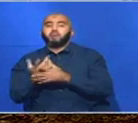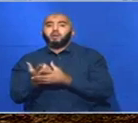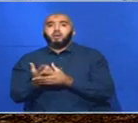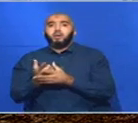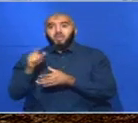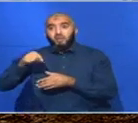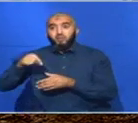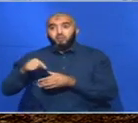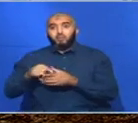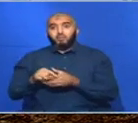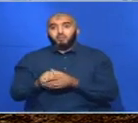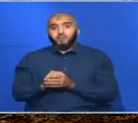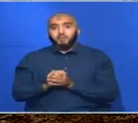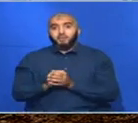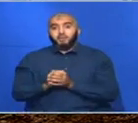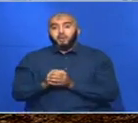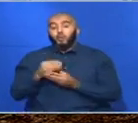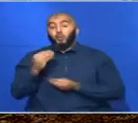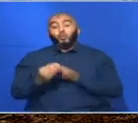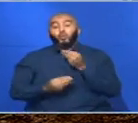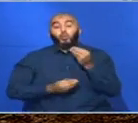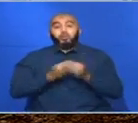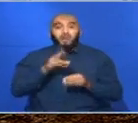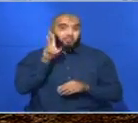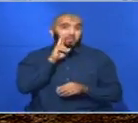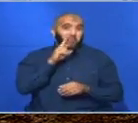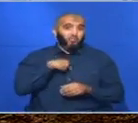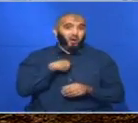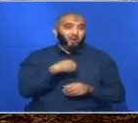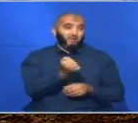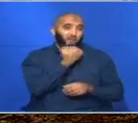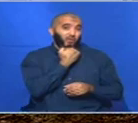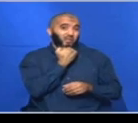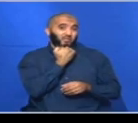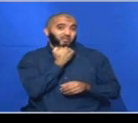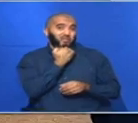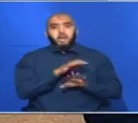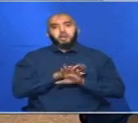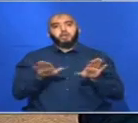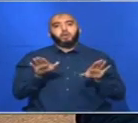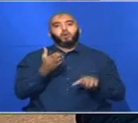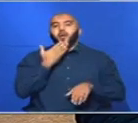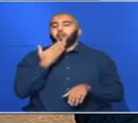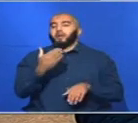لابد من القيام بالدرس من ساعتين شكرا لكم جزيلا